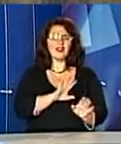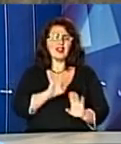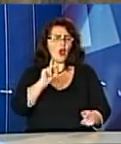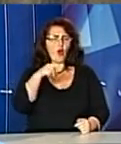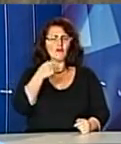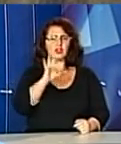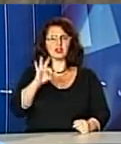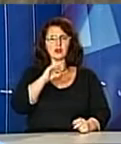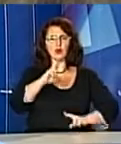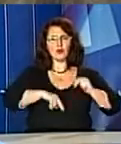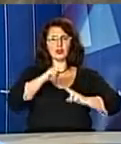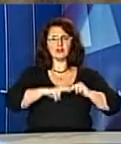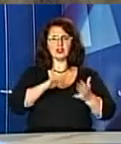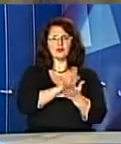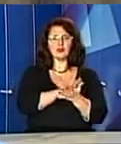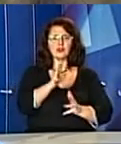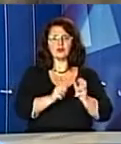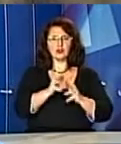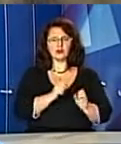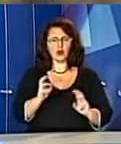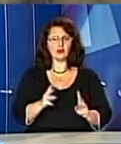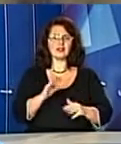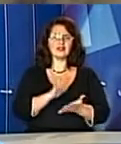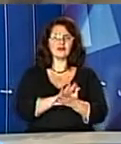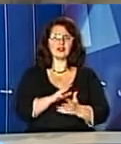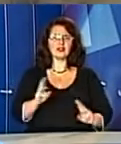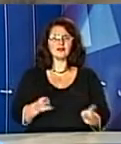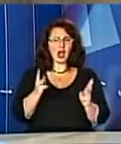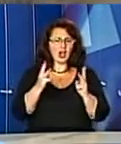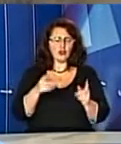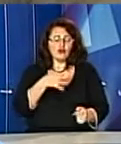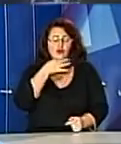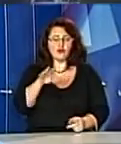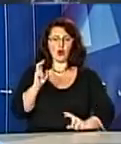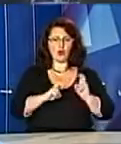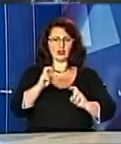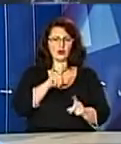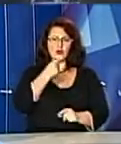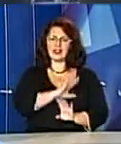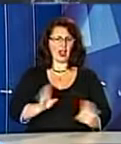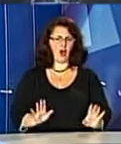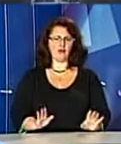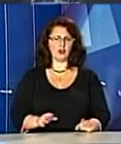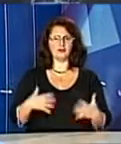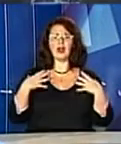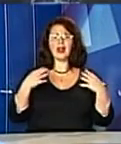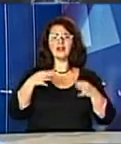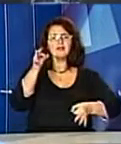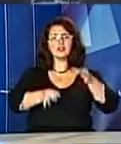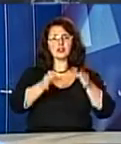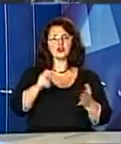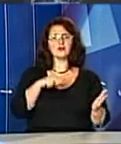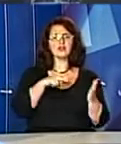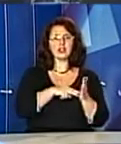про будівництво сміттєпереробного заводу, сміттєспалювального заводу, взагалі будь-якого заводу. Львівський суд